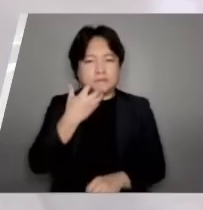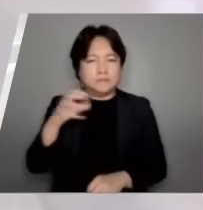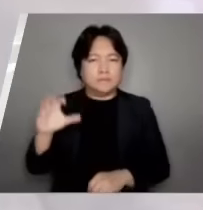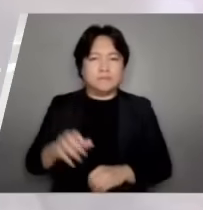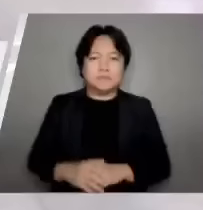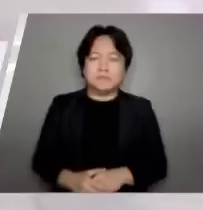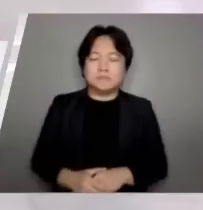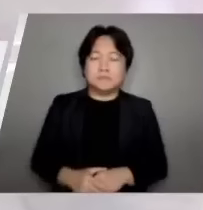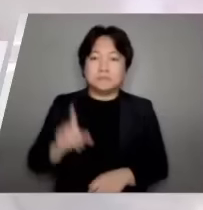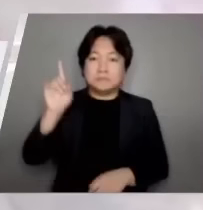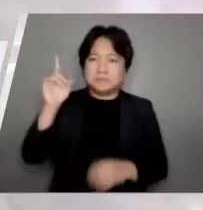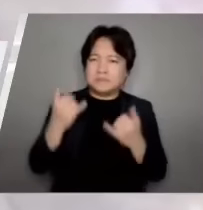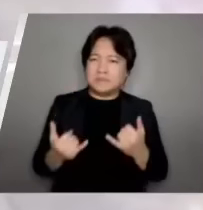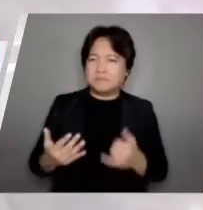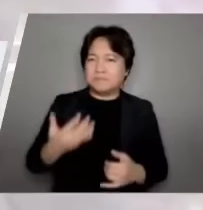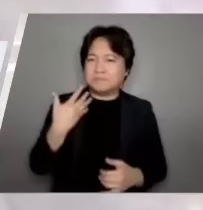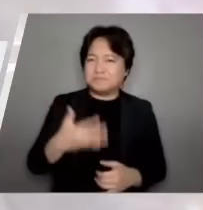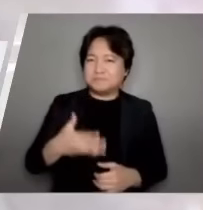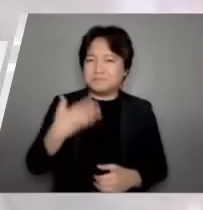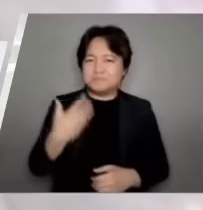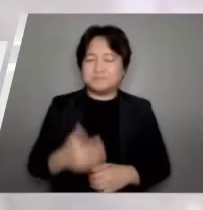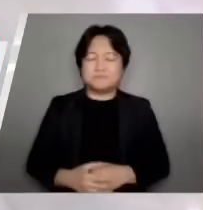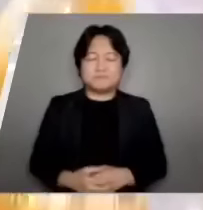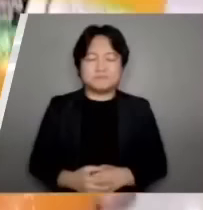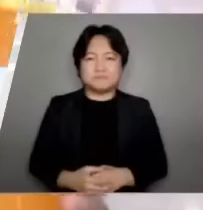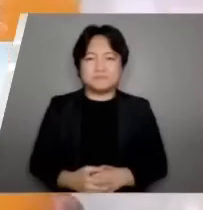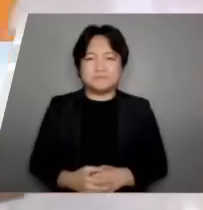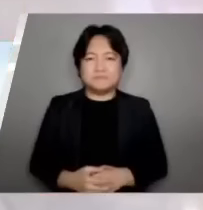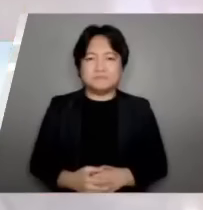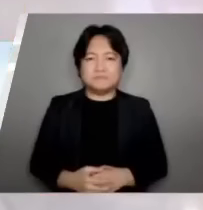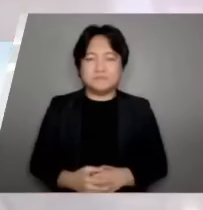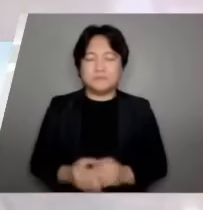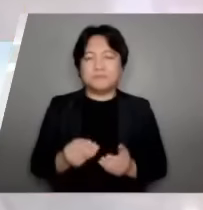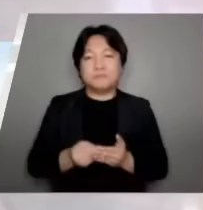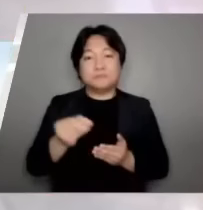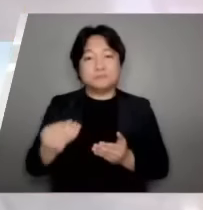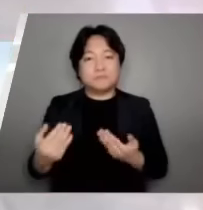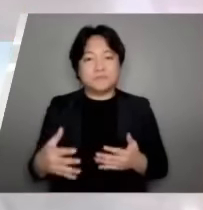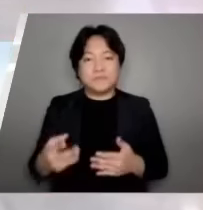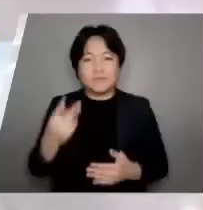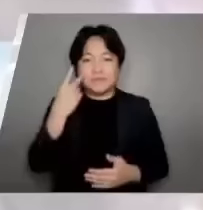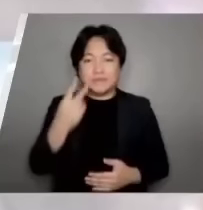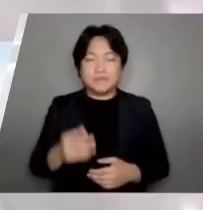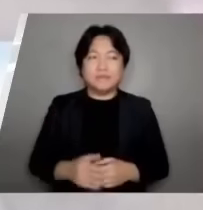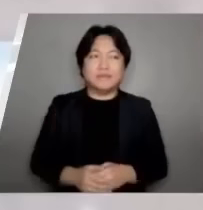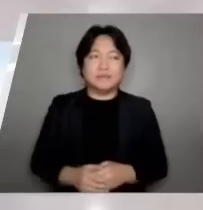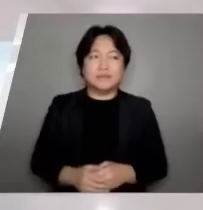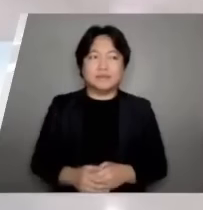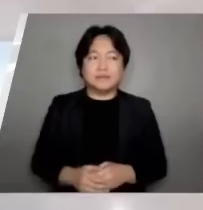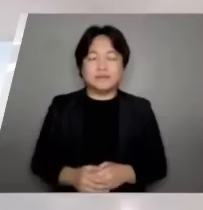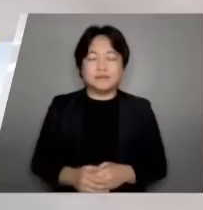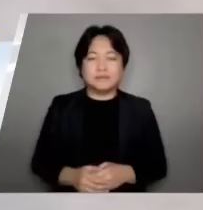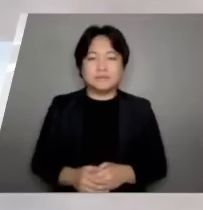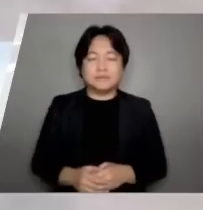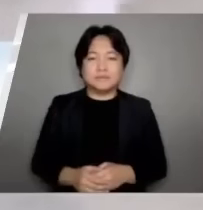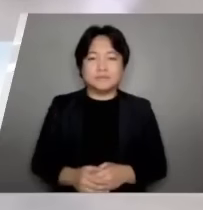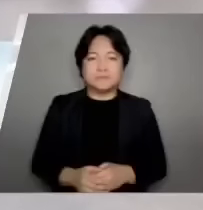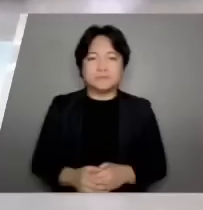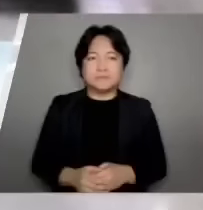na, tapos ganito na yan. Pumuli ako ng ganito para ma-presko anak ko. Siyempre,